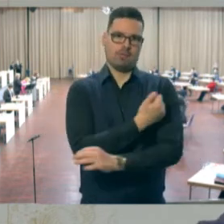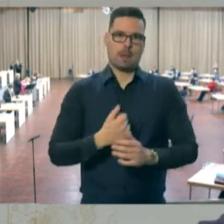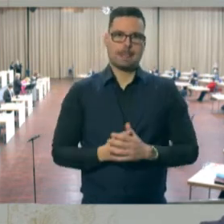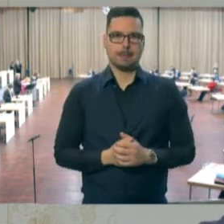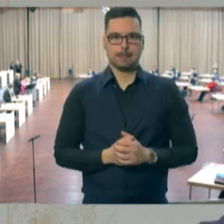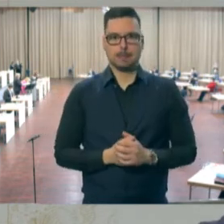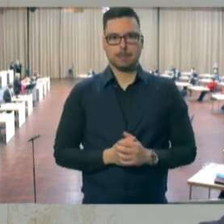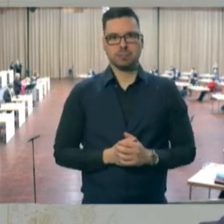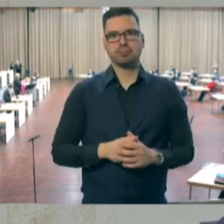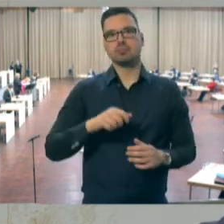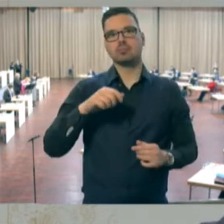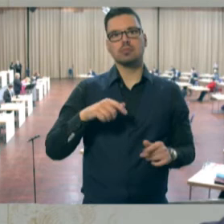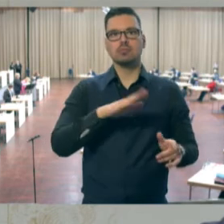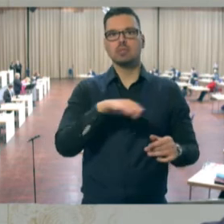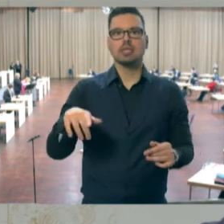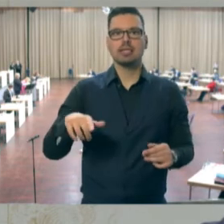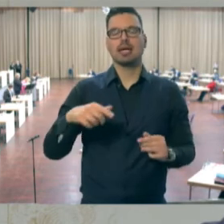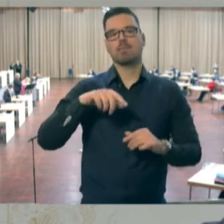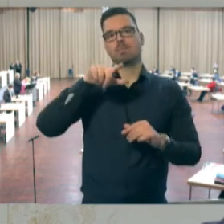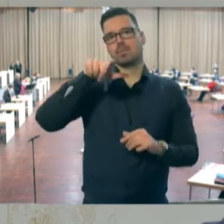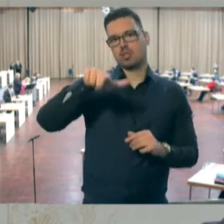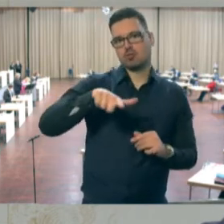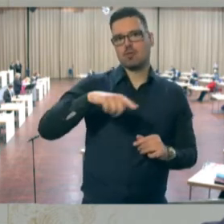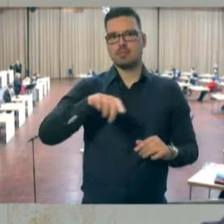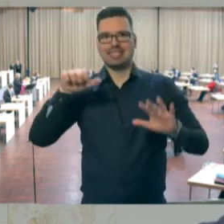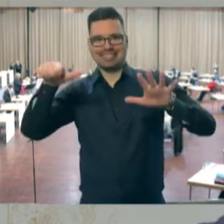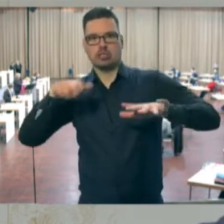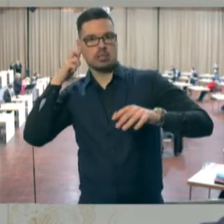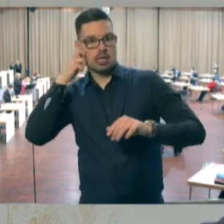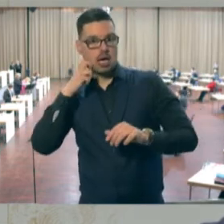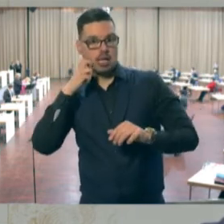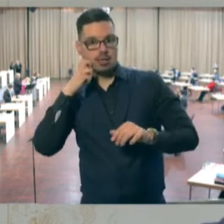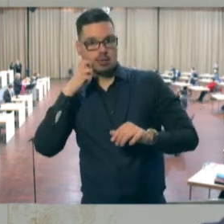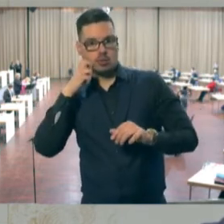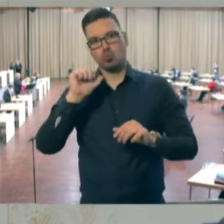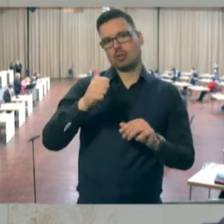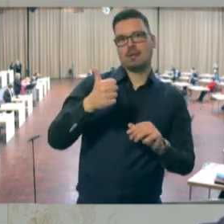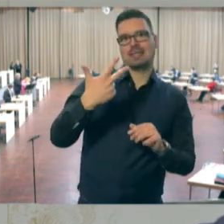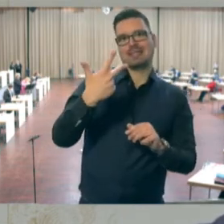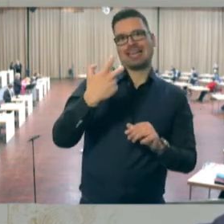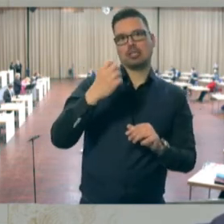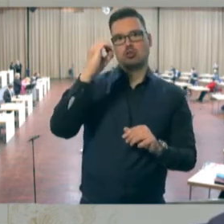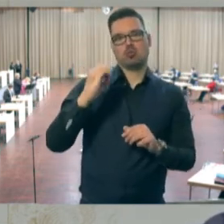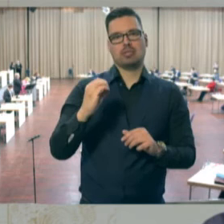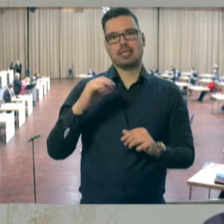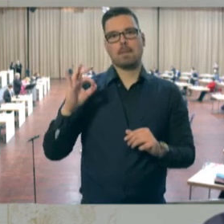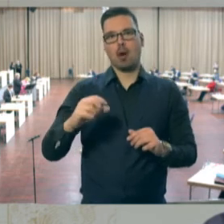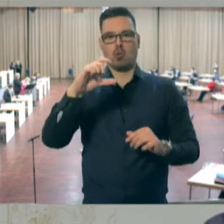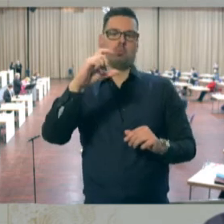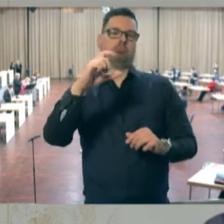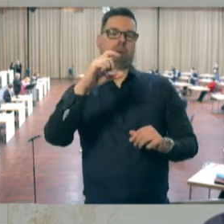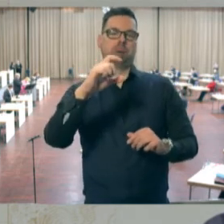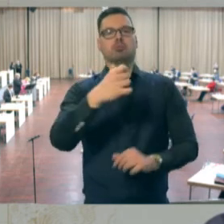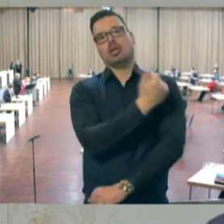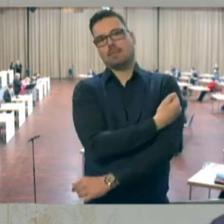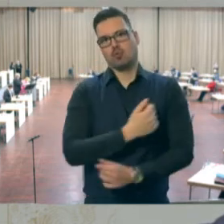Kinder im Alter von 12 bis 16 Jahren ein Drittel des Erwachsenen-Impfstoffs brauchen. Kleinere Kinder, und so weit sind wir ja noch gar